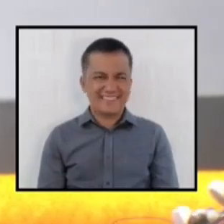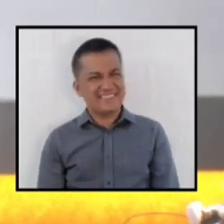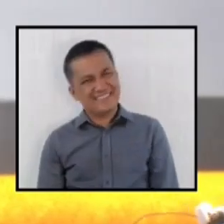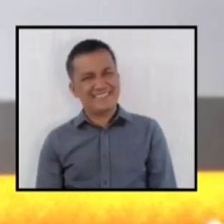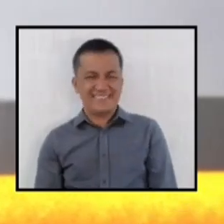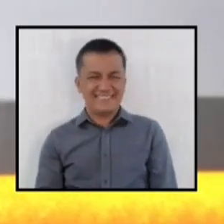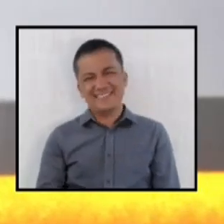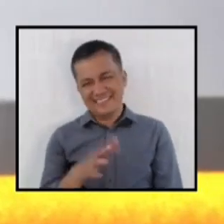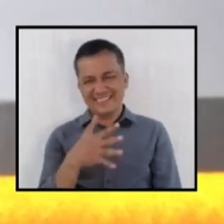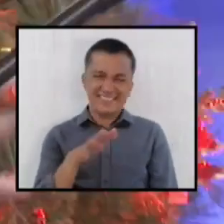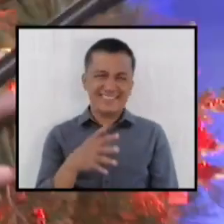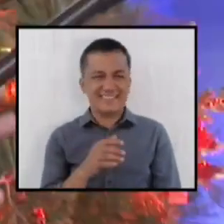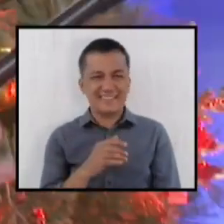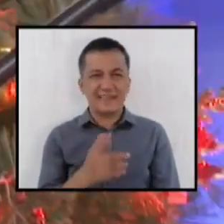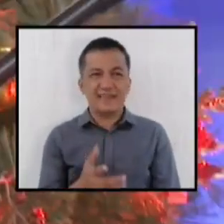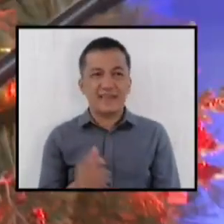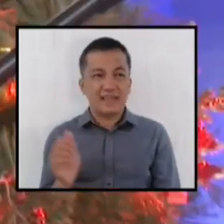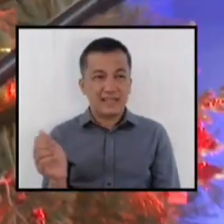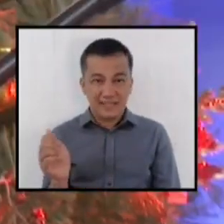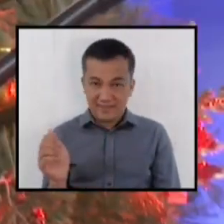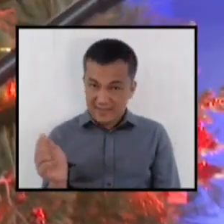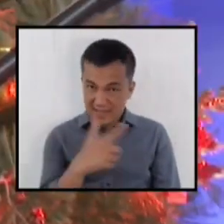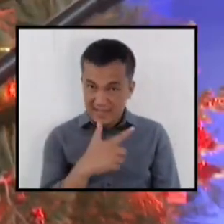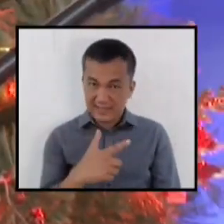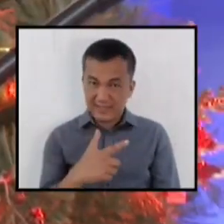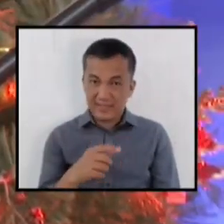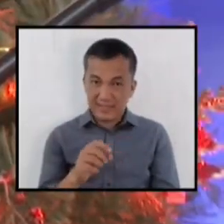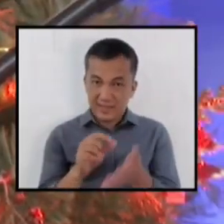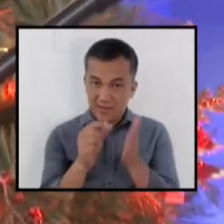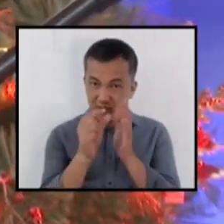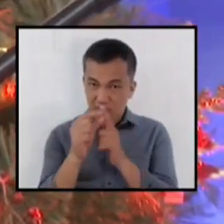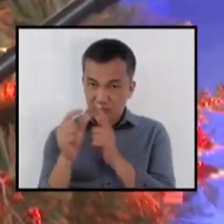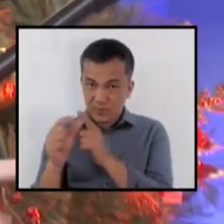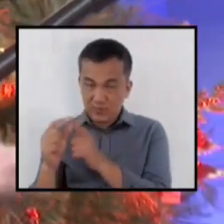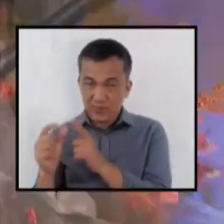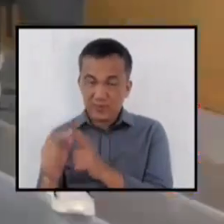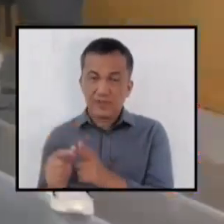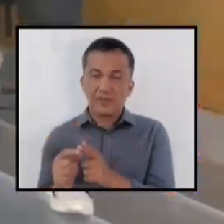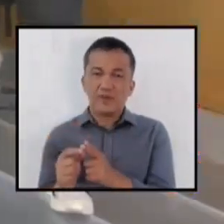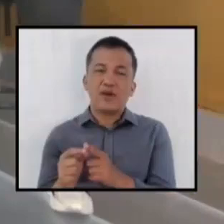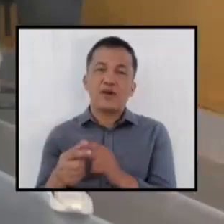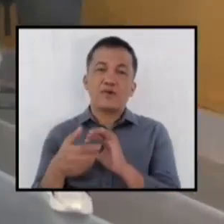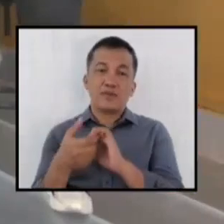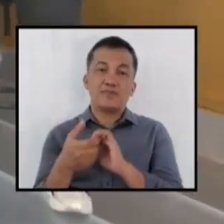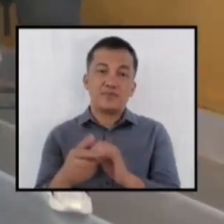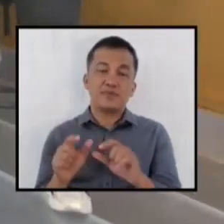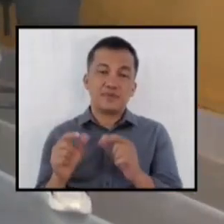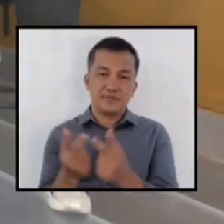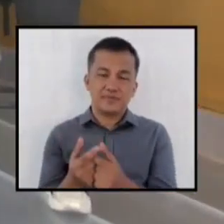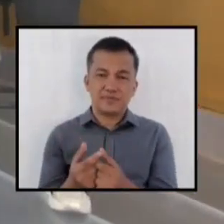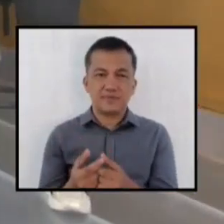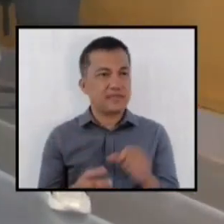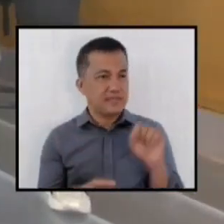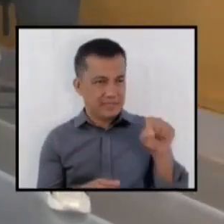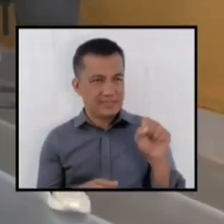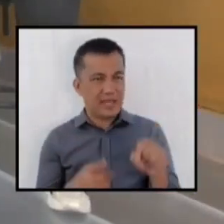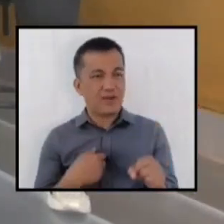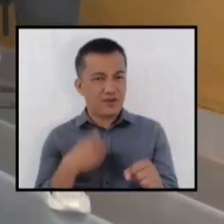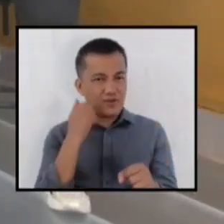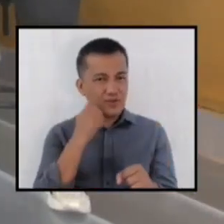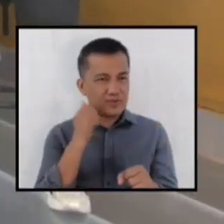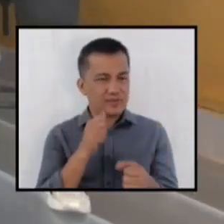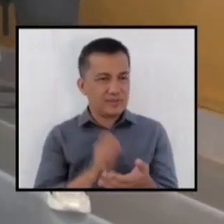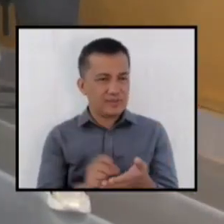For sure. So, lahat ng lyrics doon, collaboration ng yung grupo. Yes po. Yes, sinong madalas magsulat ng kanta? Ako po.